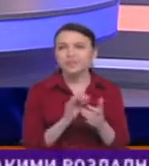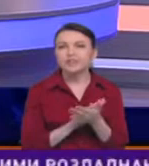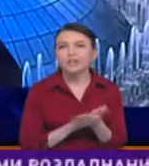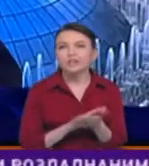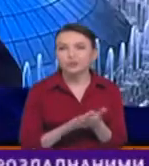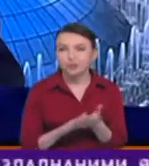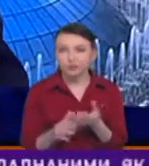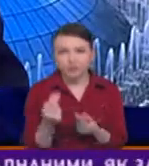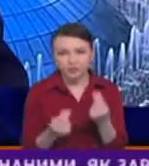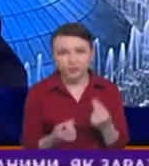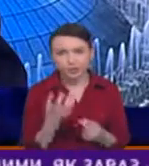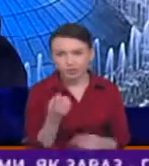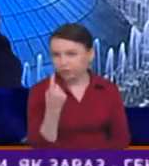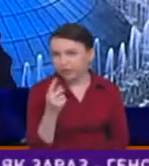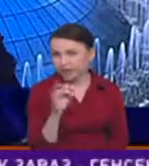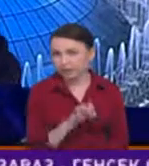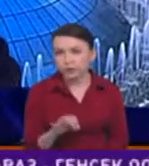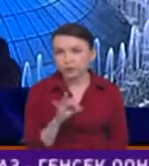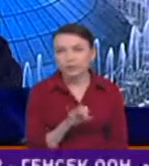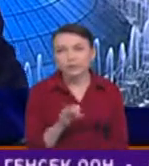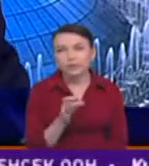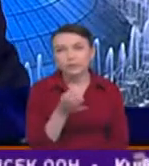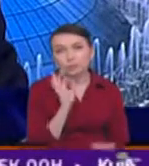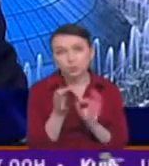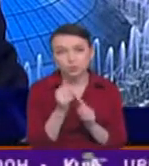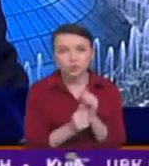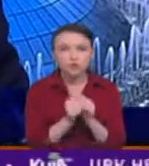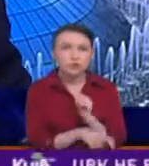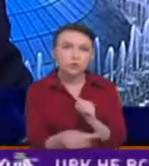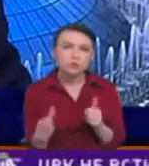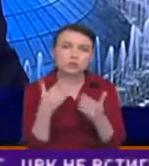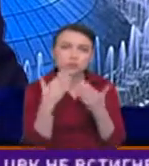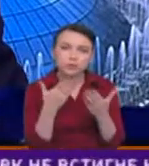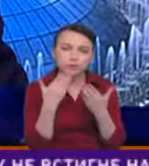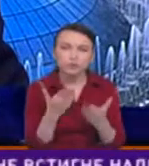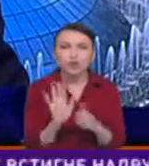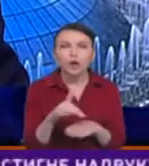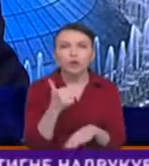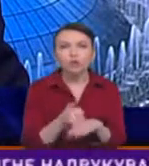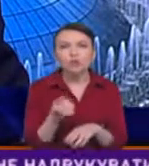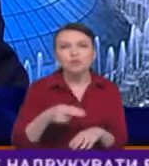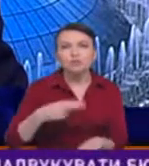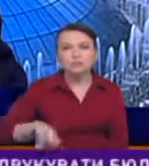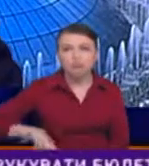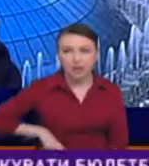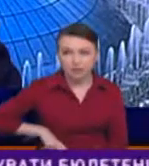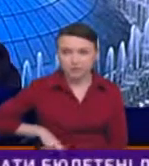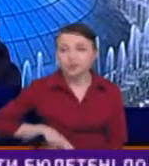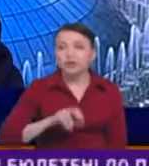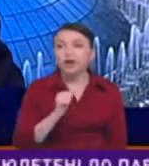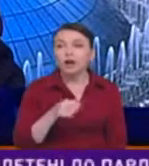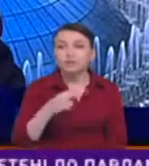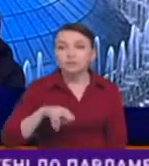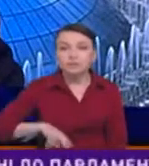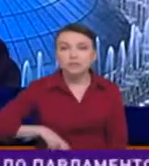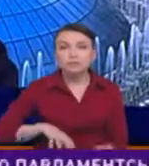одна історія, з, от просто проконсультуйте, бо люди часто запитують з головою адміністрації. Ага. Голова адміністрації